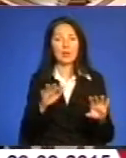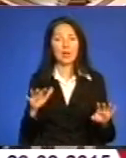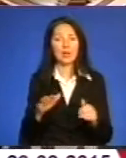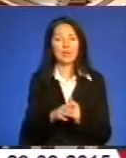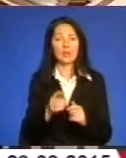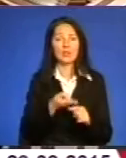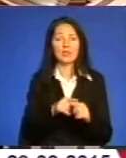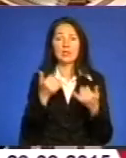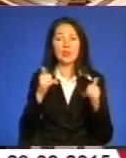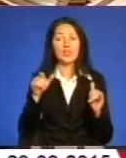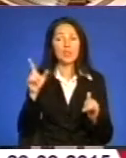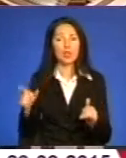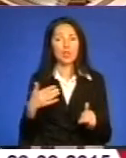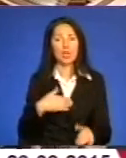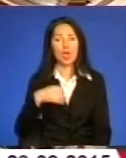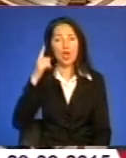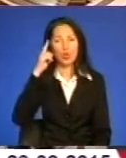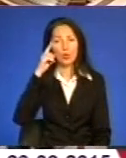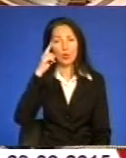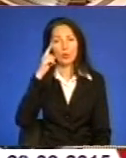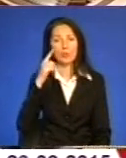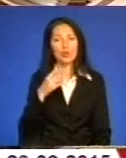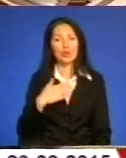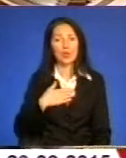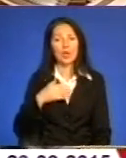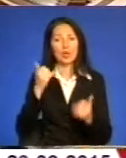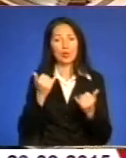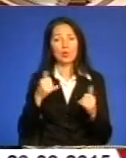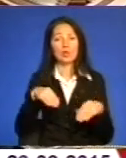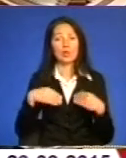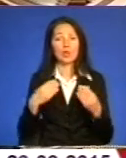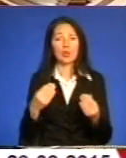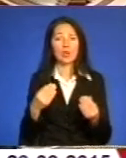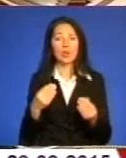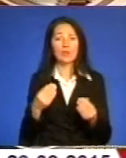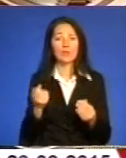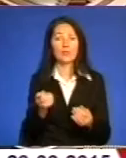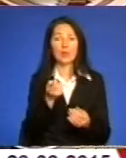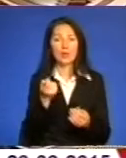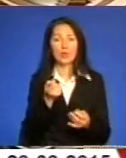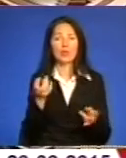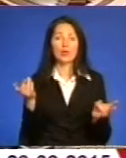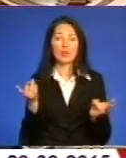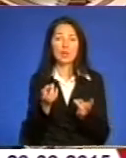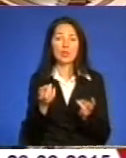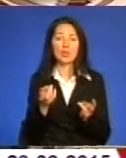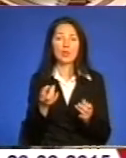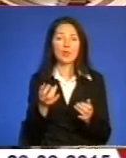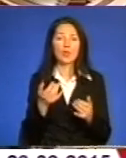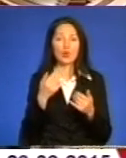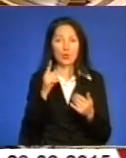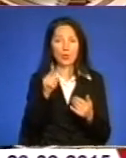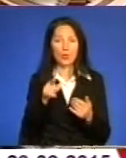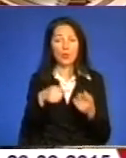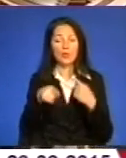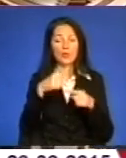дивовижна людина. І я думаю, що ми сьогодні віддаємо тільки краплини належного йому,